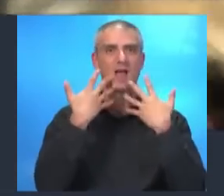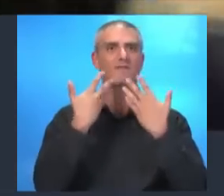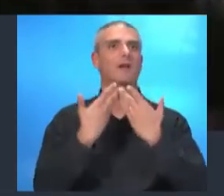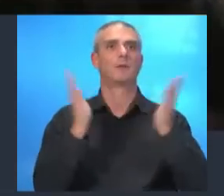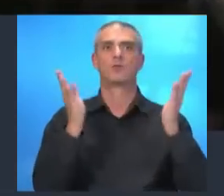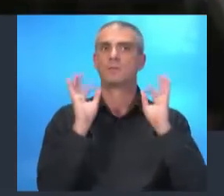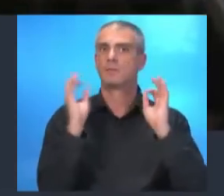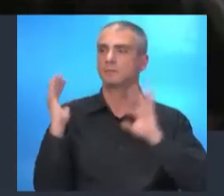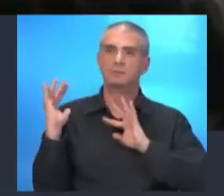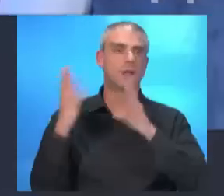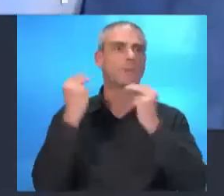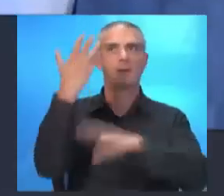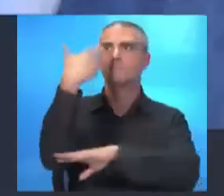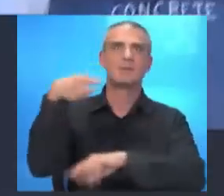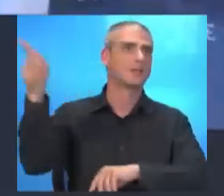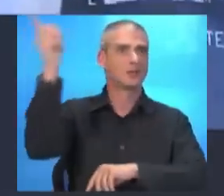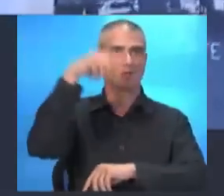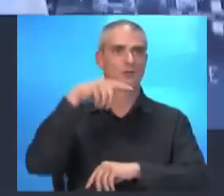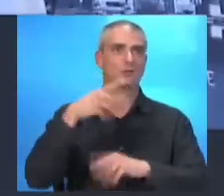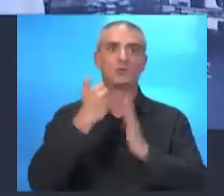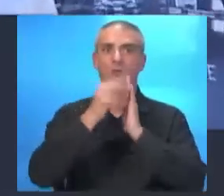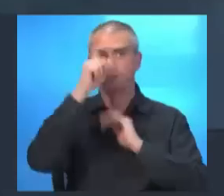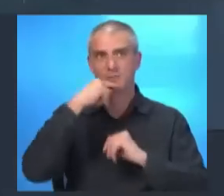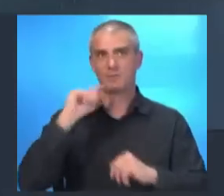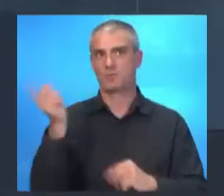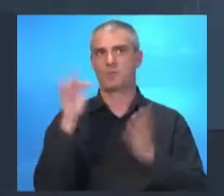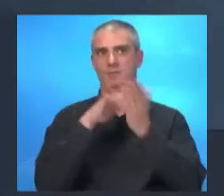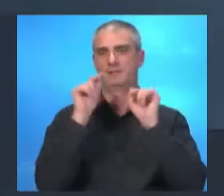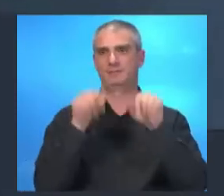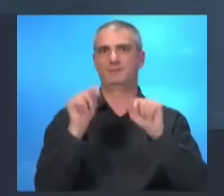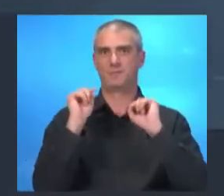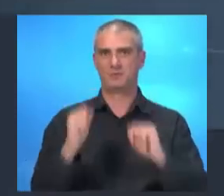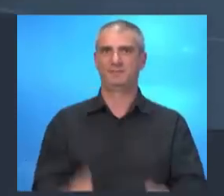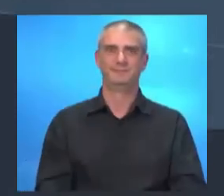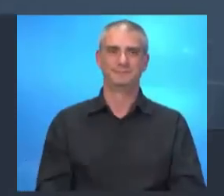שבאמת הגיעו מהרבה מאוד מדינות. חוץ מאבא, כולנו פה.